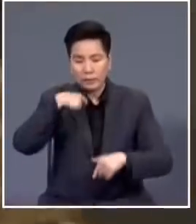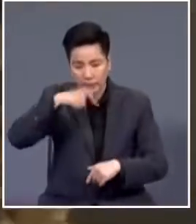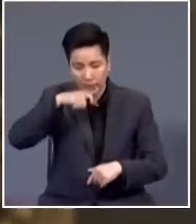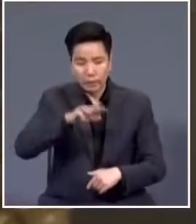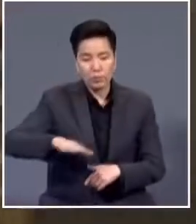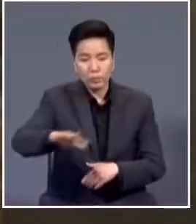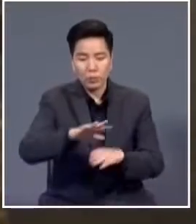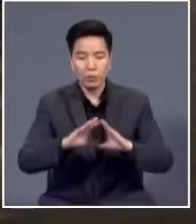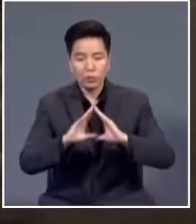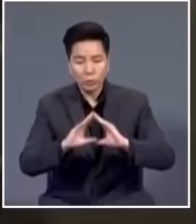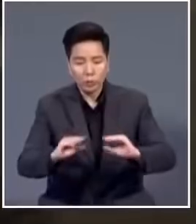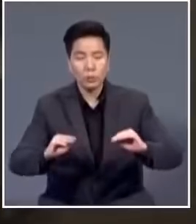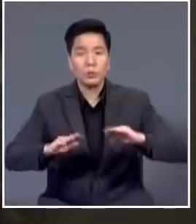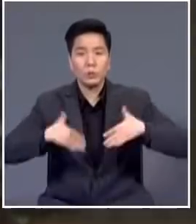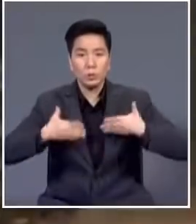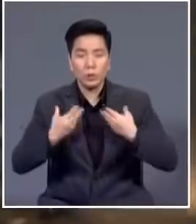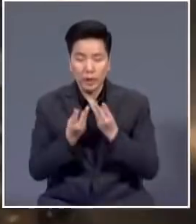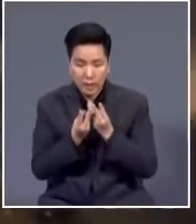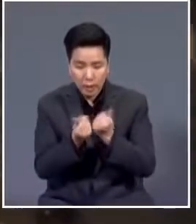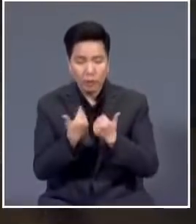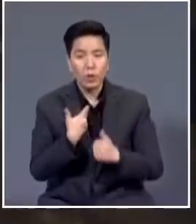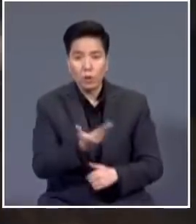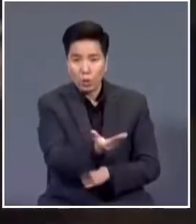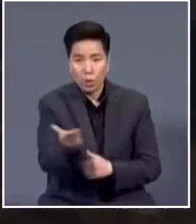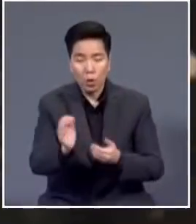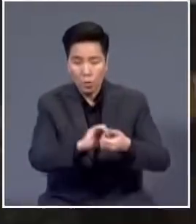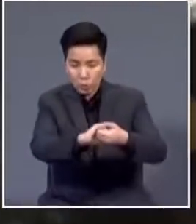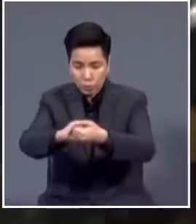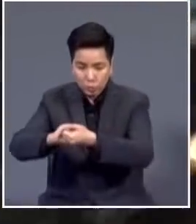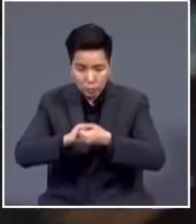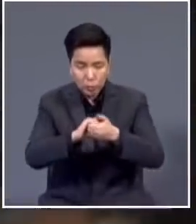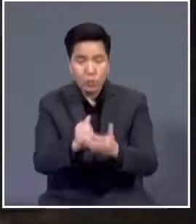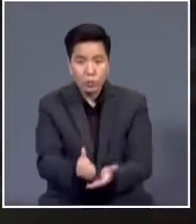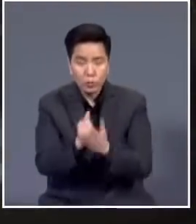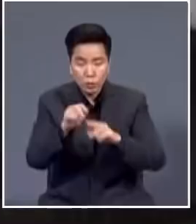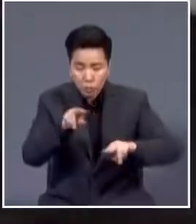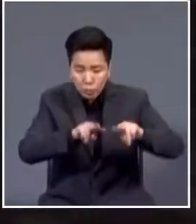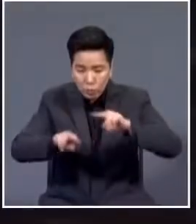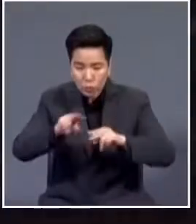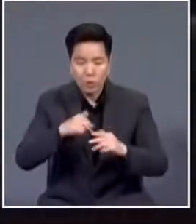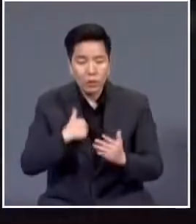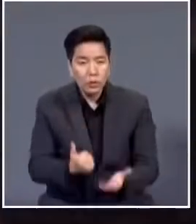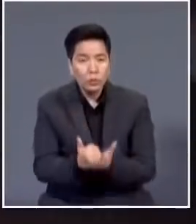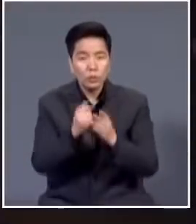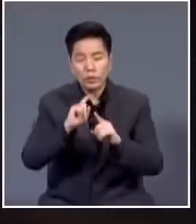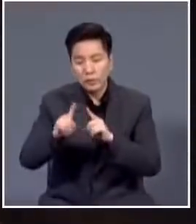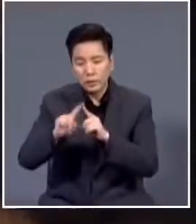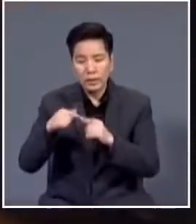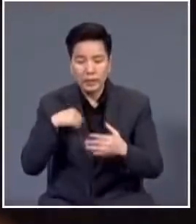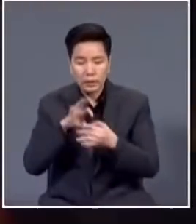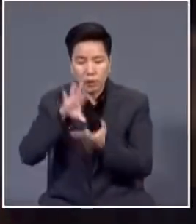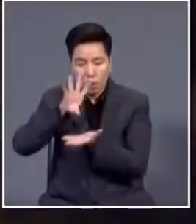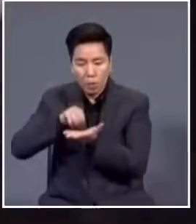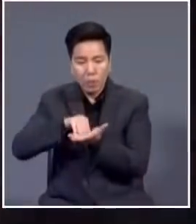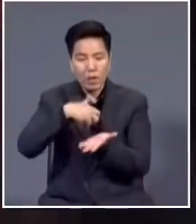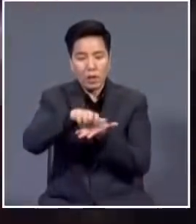ให้กลับคืนมาโดยเร็วรวมทั้งขอความร่วมมือพี่น้องประชาชนช่วยกันสอดส่องดูแลเป็นหูเป็นตาและแจ้งข้อมูลเบาะแส